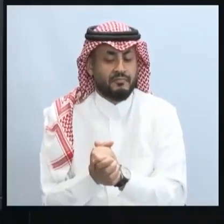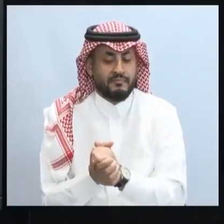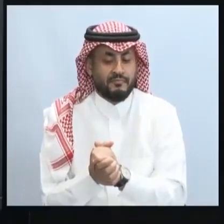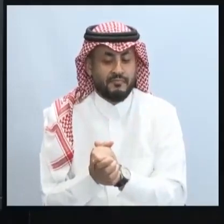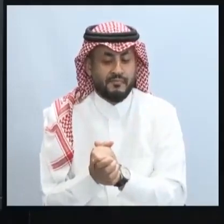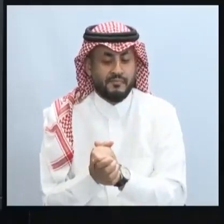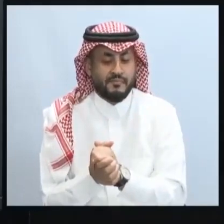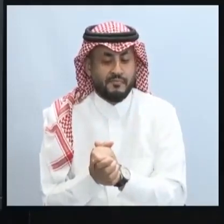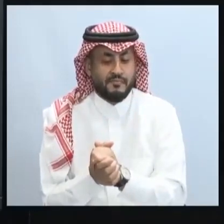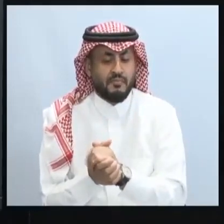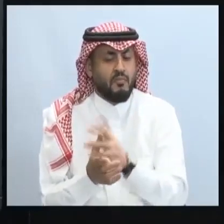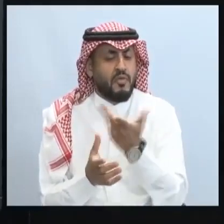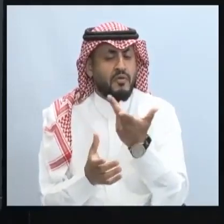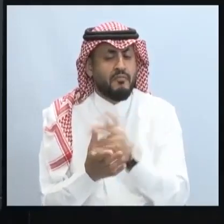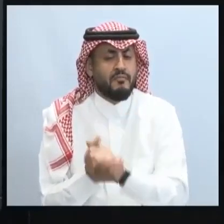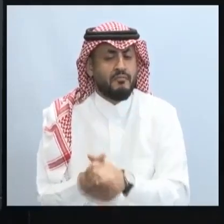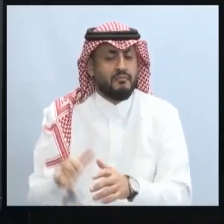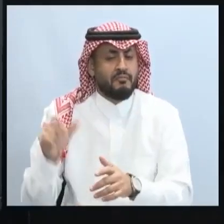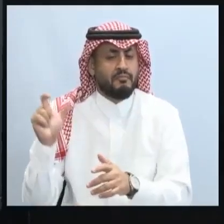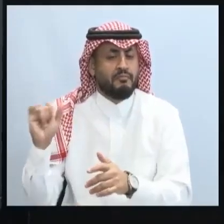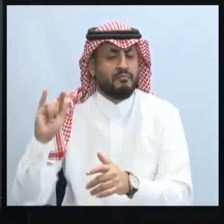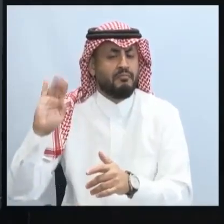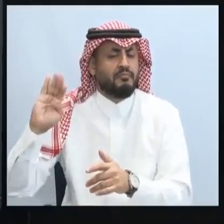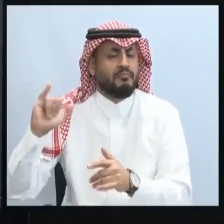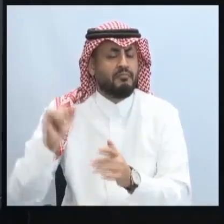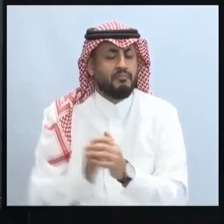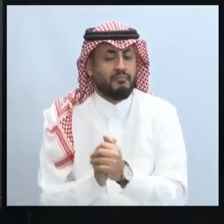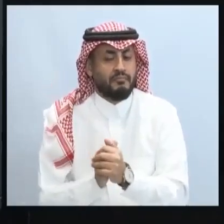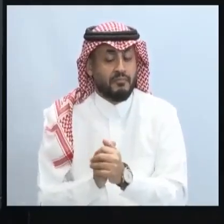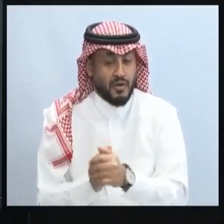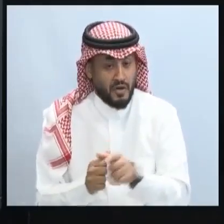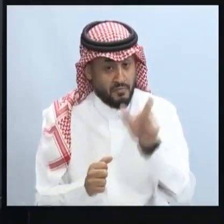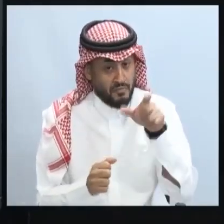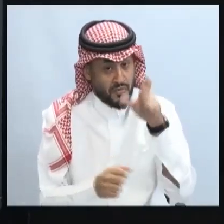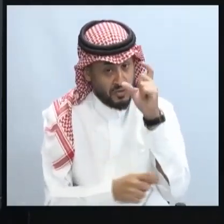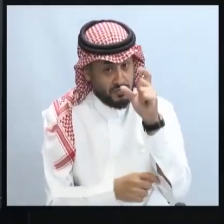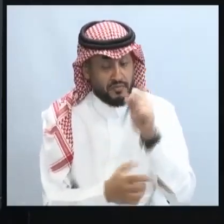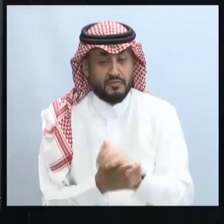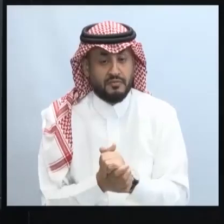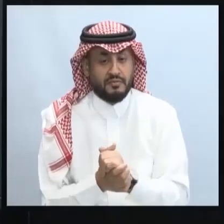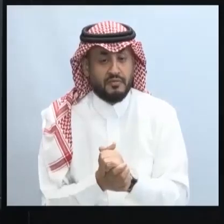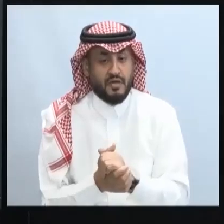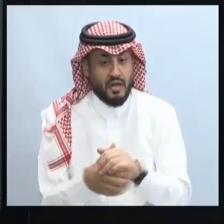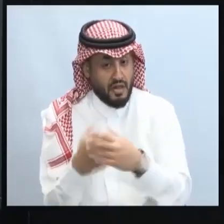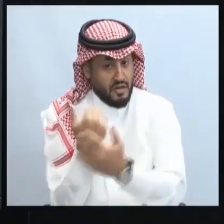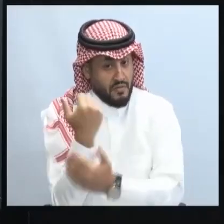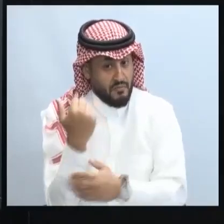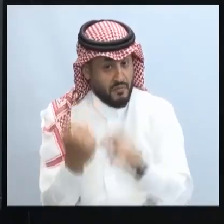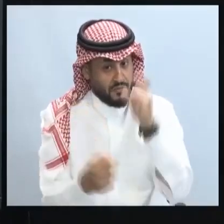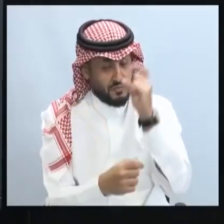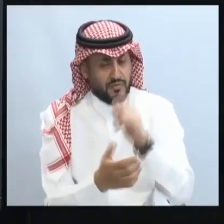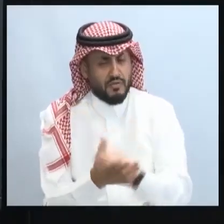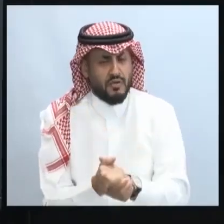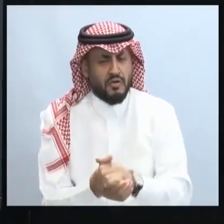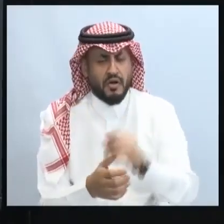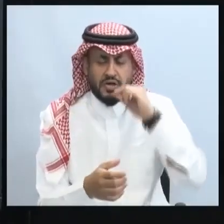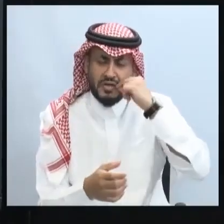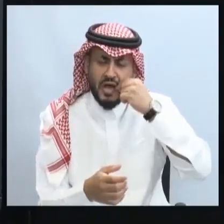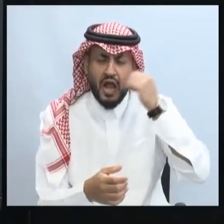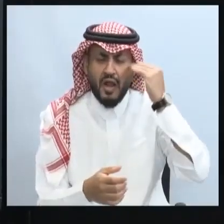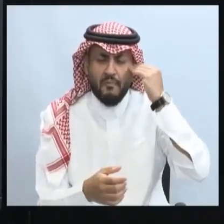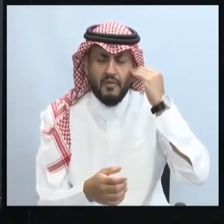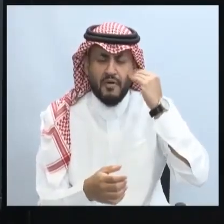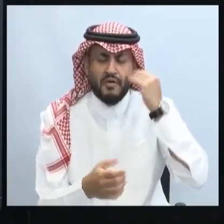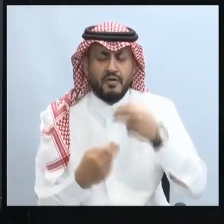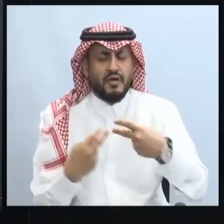من احد يتوضا احسنتم من المسلمين اذا توضا المسلم اي شخص رجل امراه